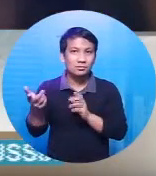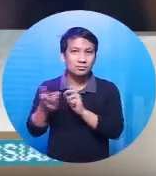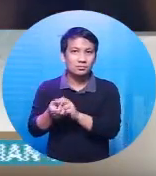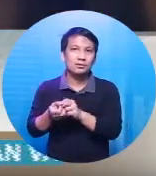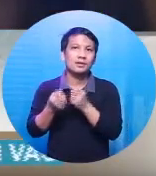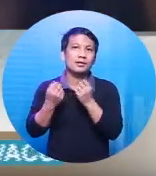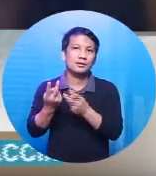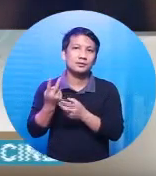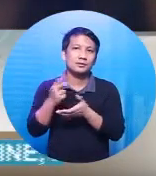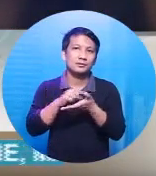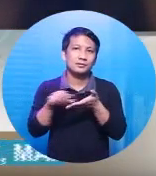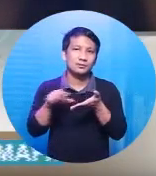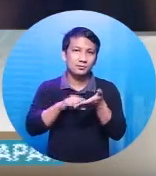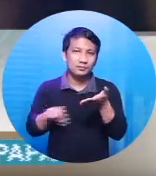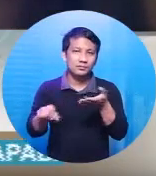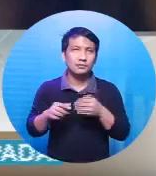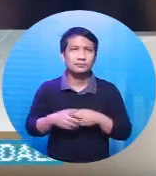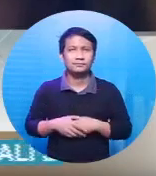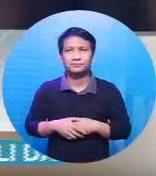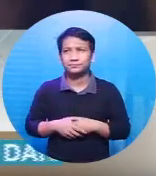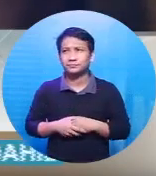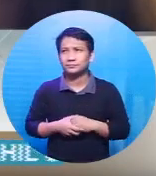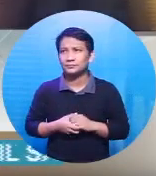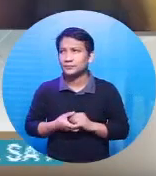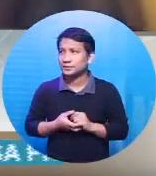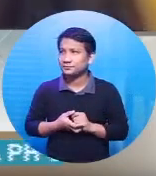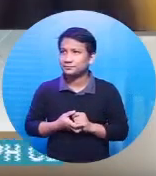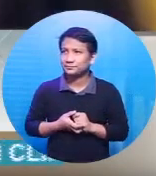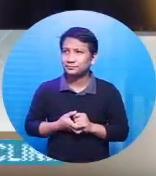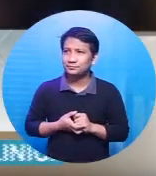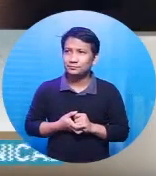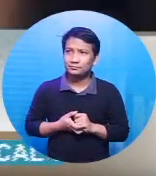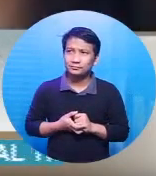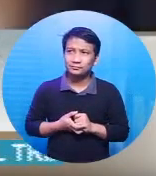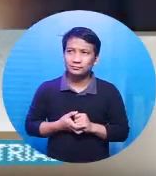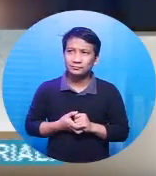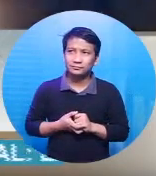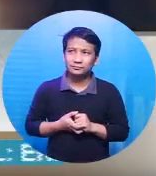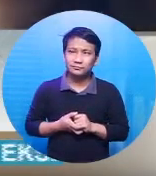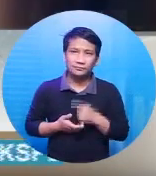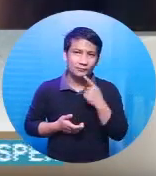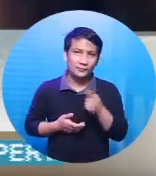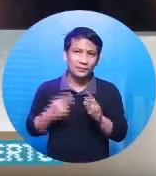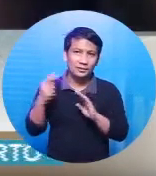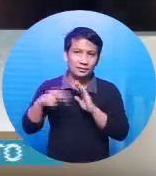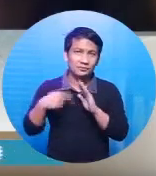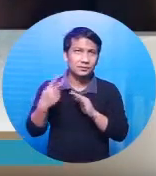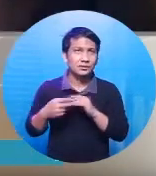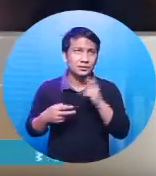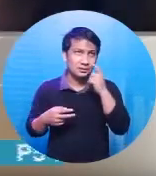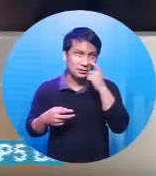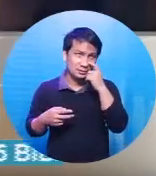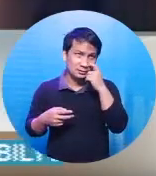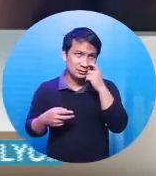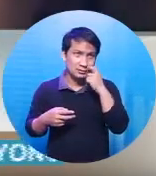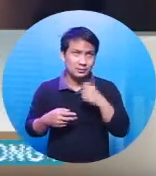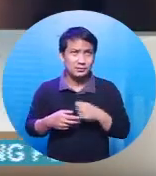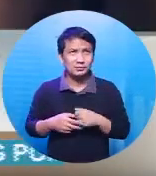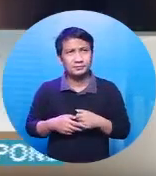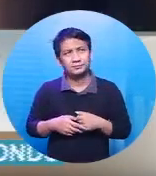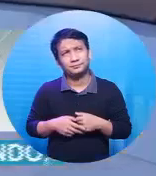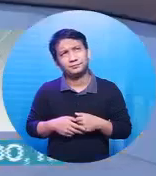Meron akong mga screenshots niyan. Okay, sandali lang. May video pa ako niyan, sir. May video may, pa ako. May video pa? Okay, umpisa yes, na natin. Hmm.